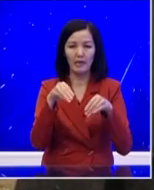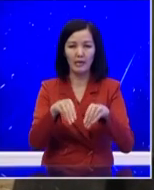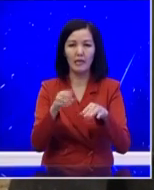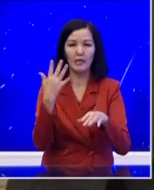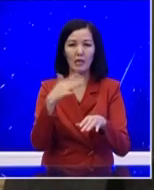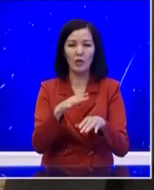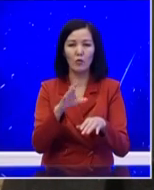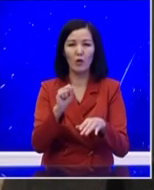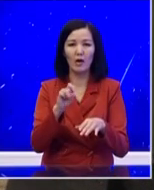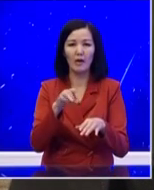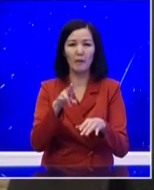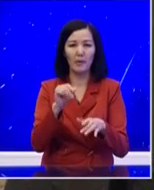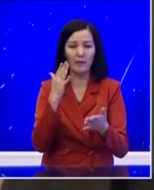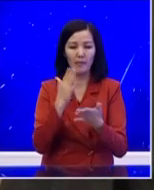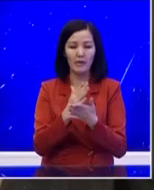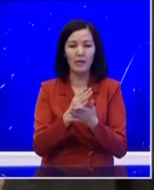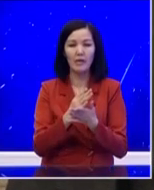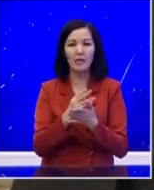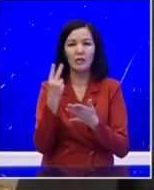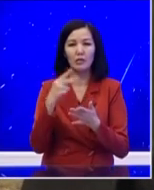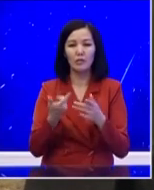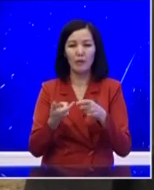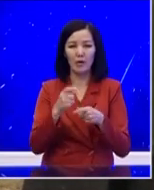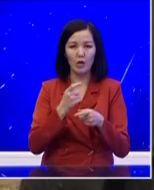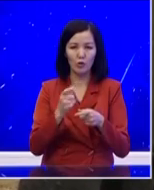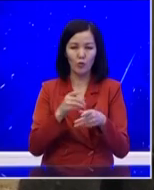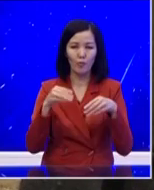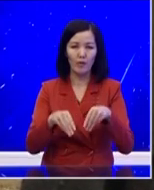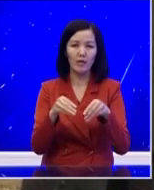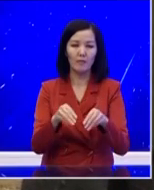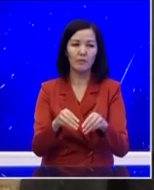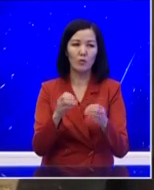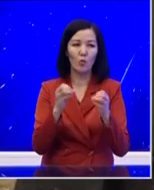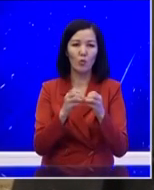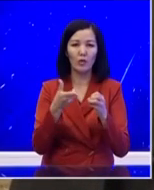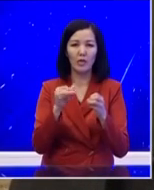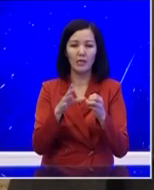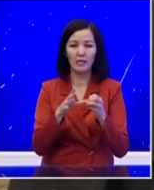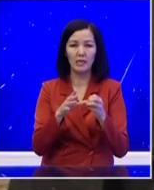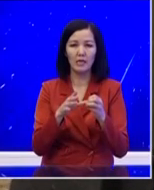50 гектар арпамыз бар. 20 гектарға картош кегеміз, 10 гектарға жа